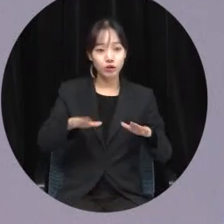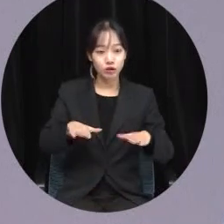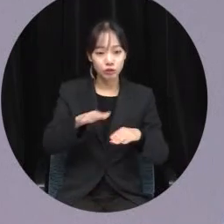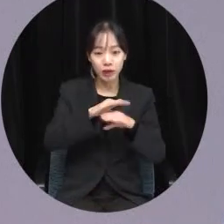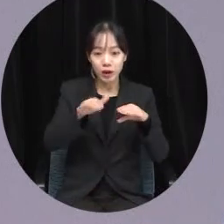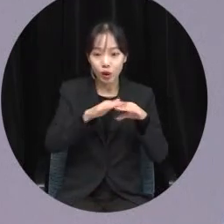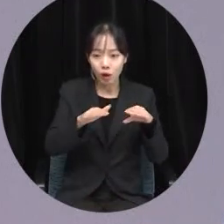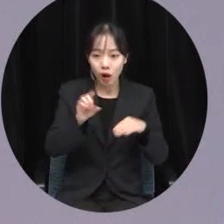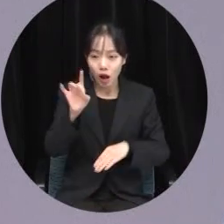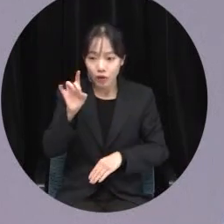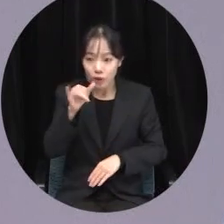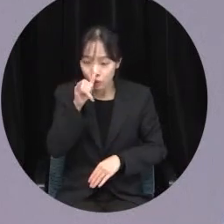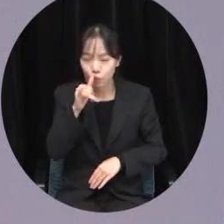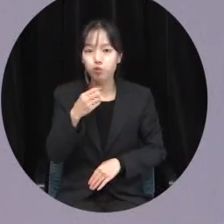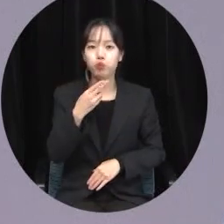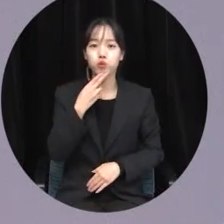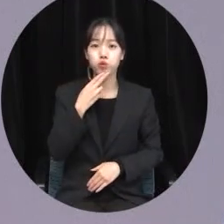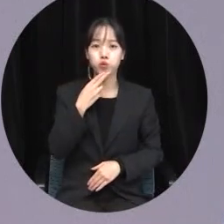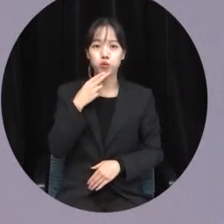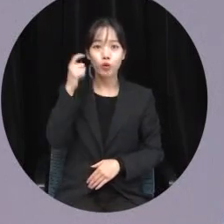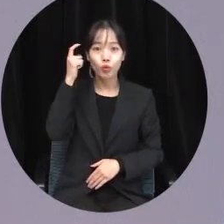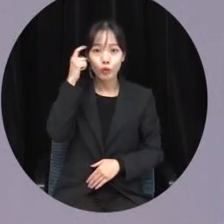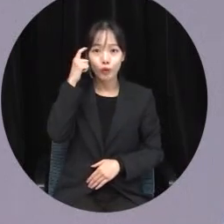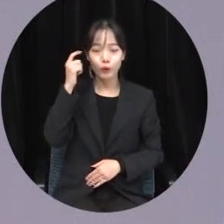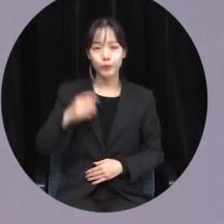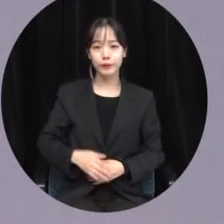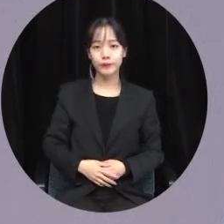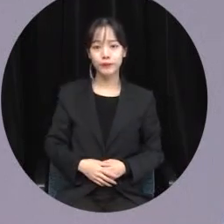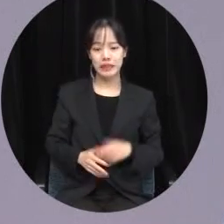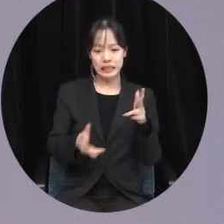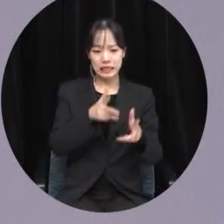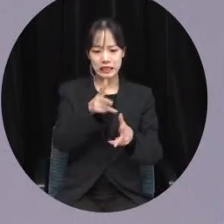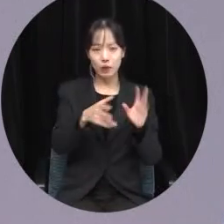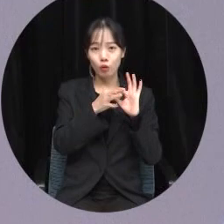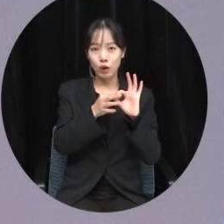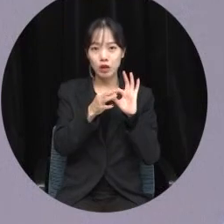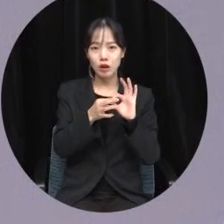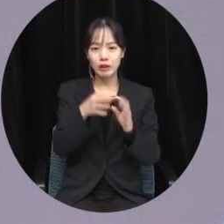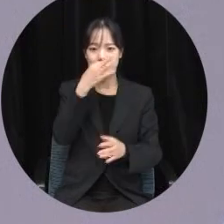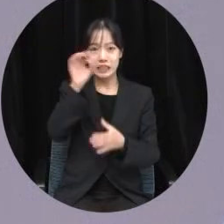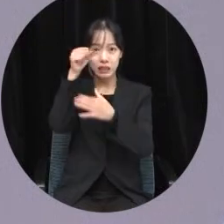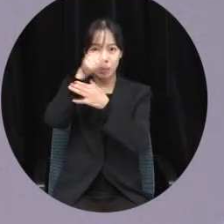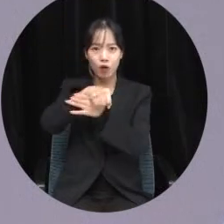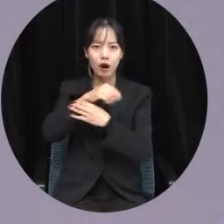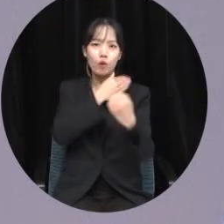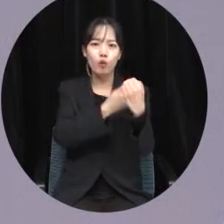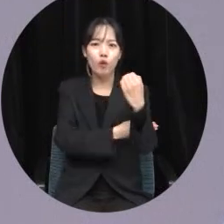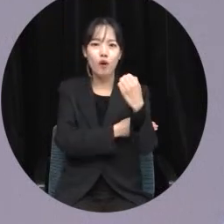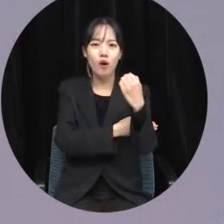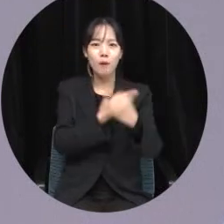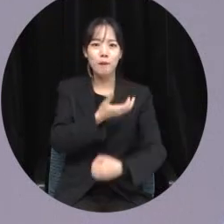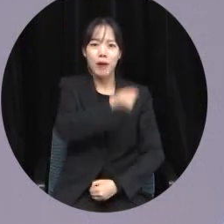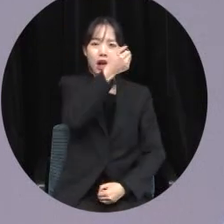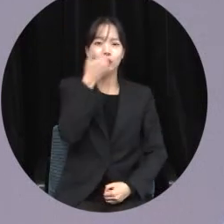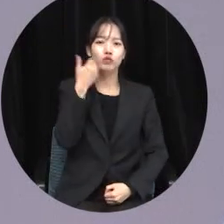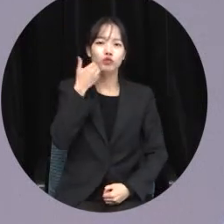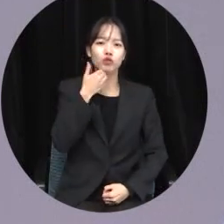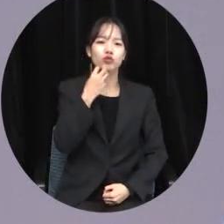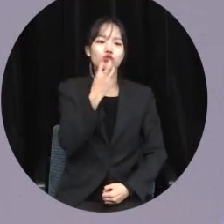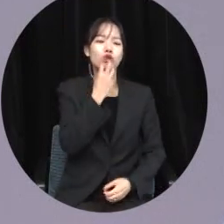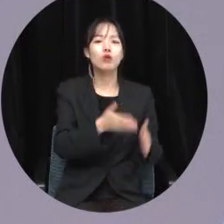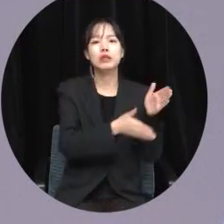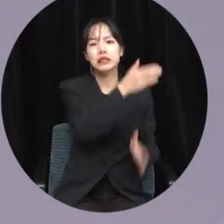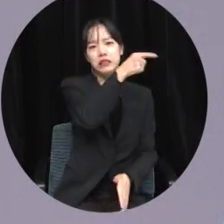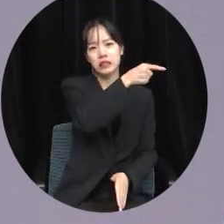왜 그럴까요? 결국 이들 사업에 대한 인허가권과 예산권을 쥐고 있는 서울시를 설득하지